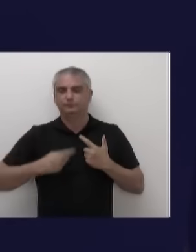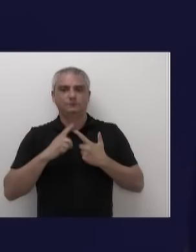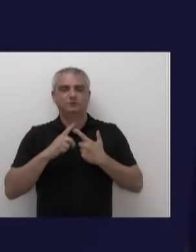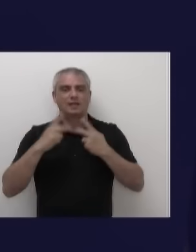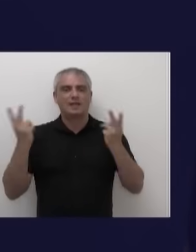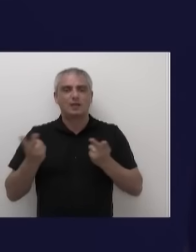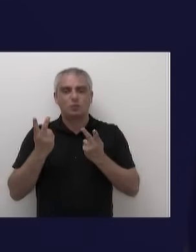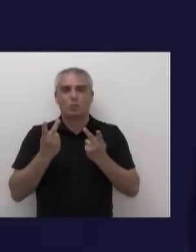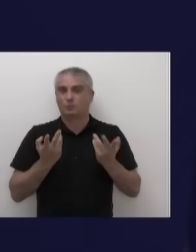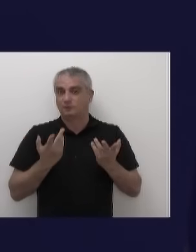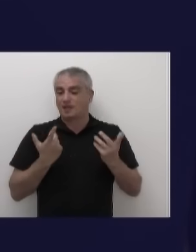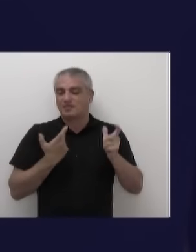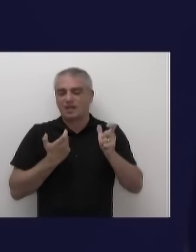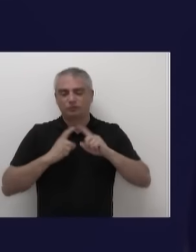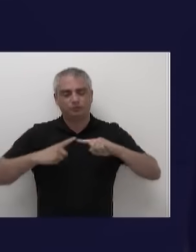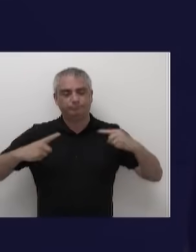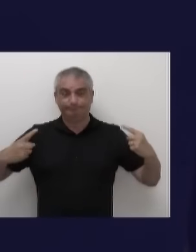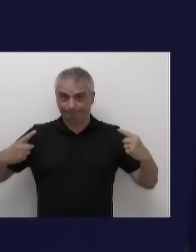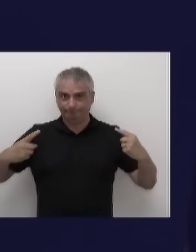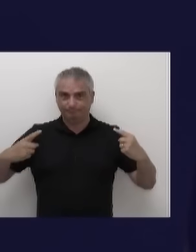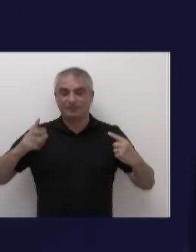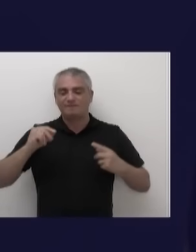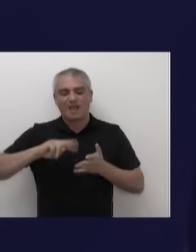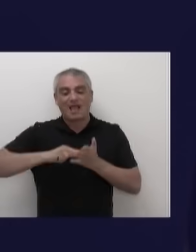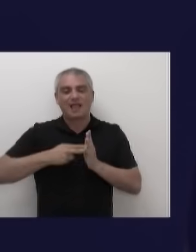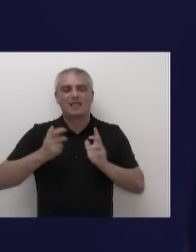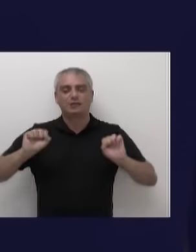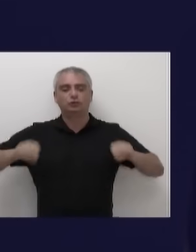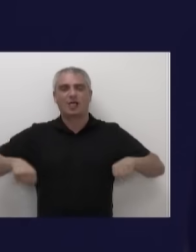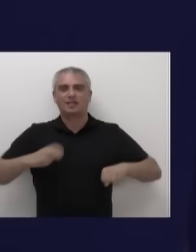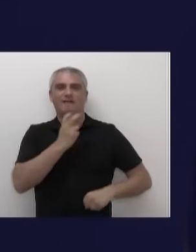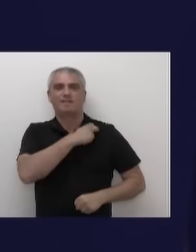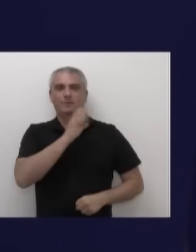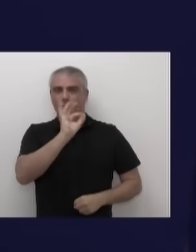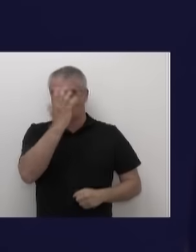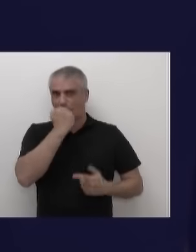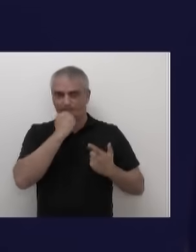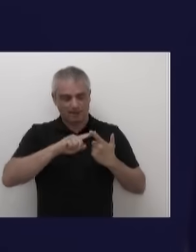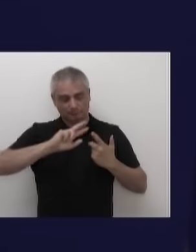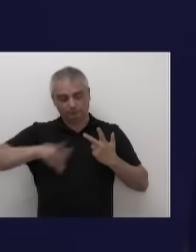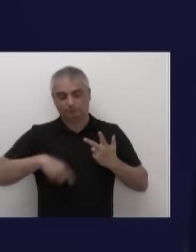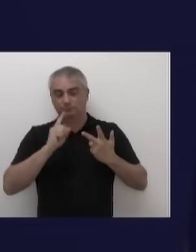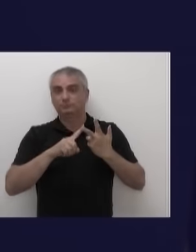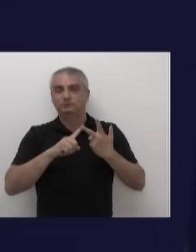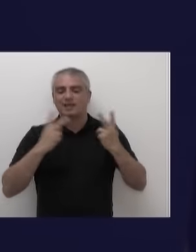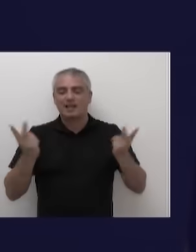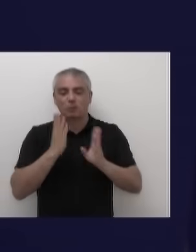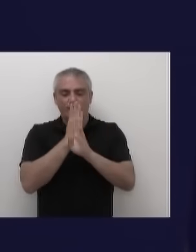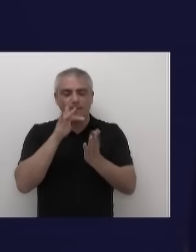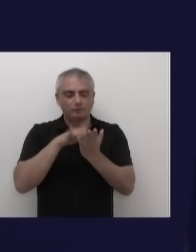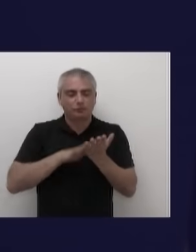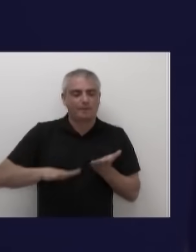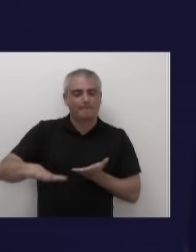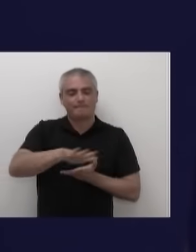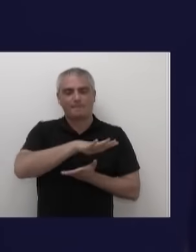אצ אמצעי לחימה וחדרי פיקוד ושליטה שלוש איתור מחבלים שנמצאים במרחב